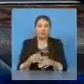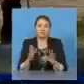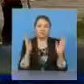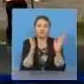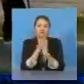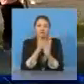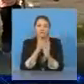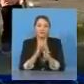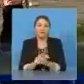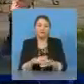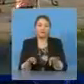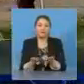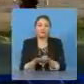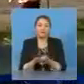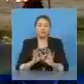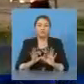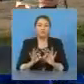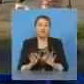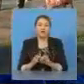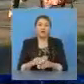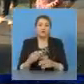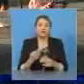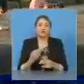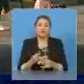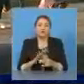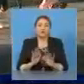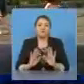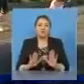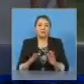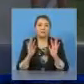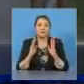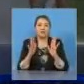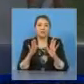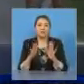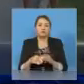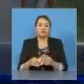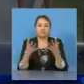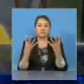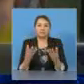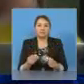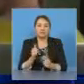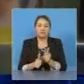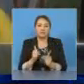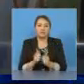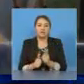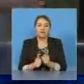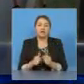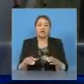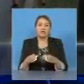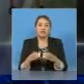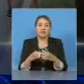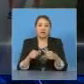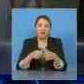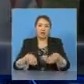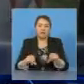воздухе. Подобные разъяснительные работы только в этом парке проводятся уже на протяжении нескольких дней. Как говорят члены комиссии,